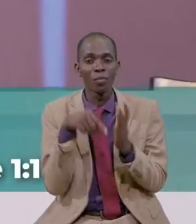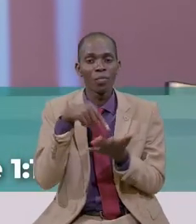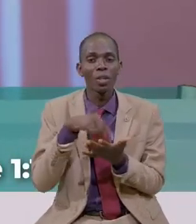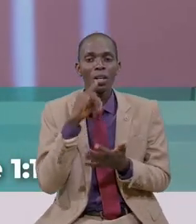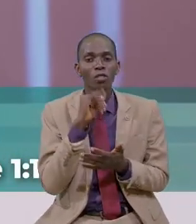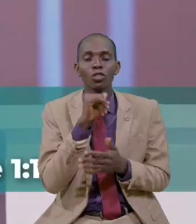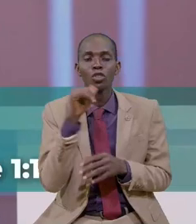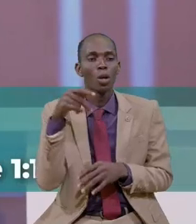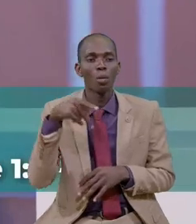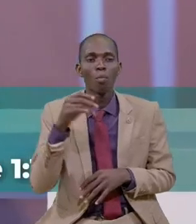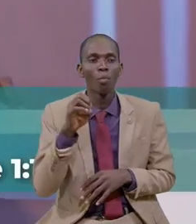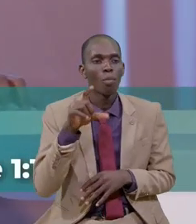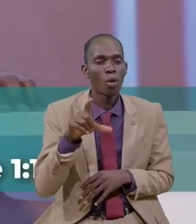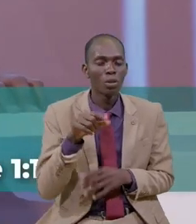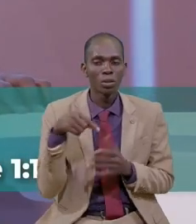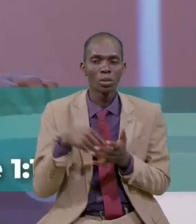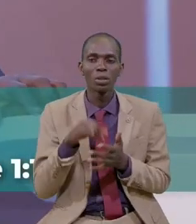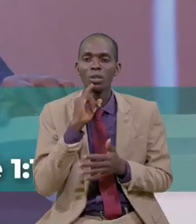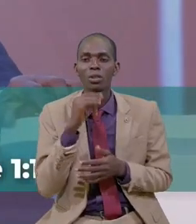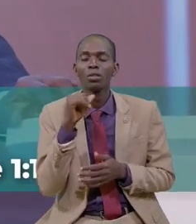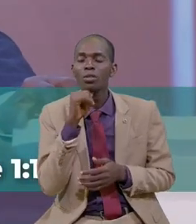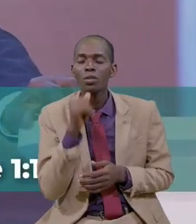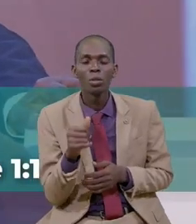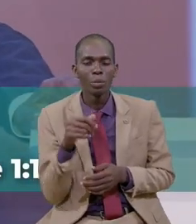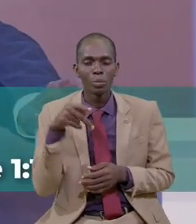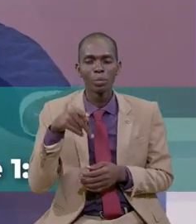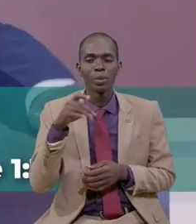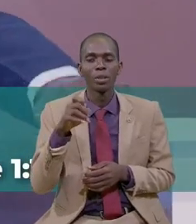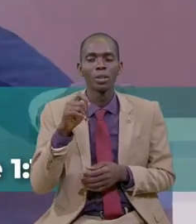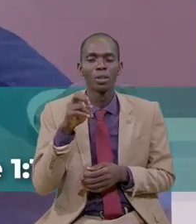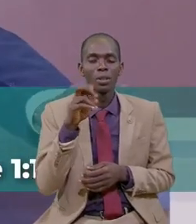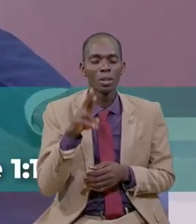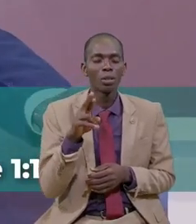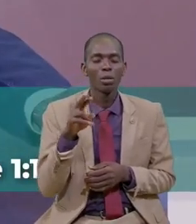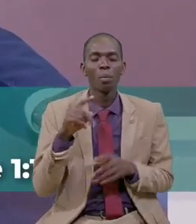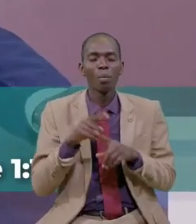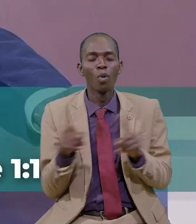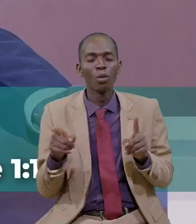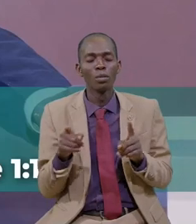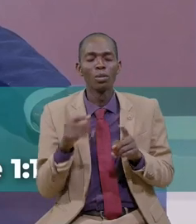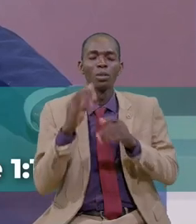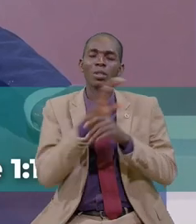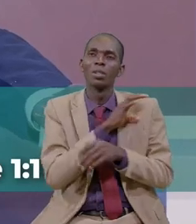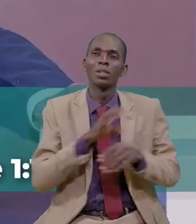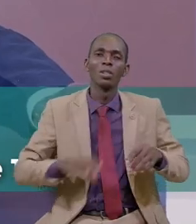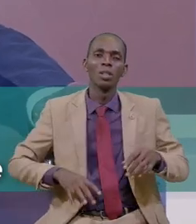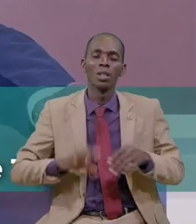Pierre. C'est Christ affirmant. Le royaume des cieux est